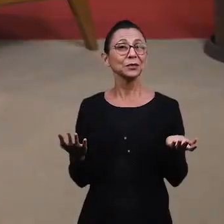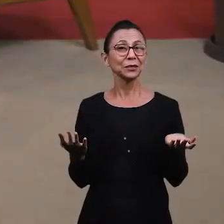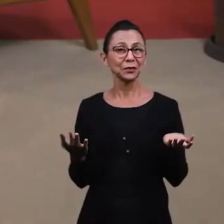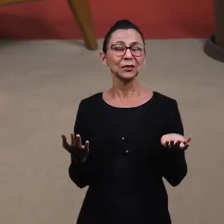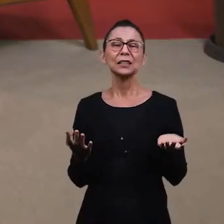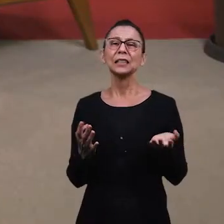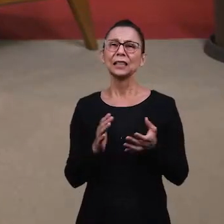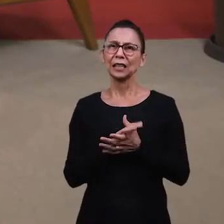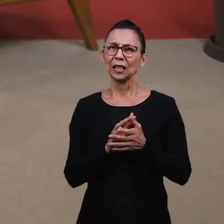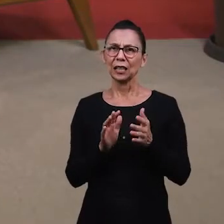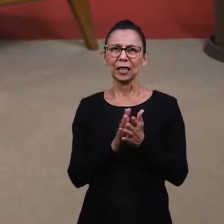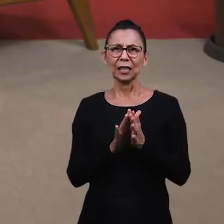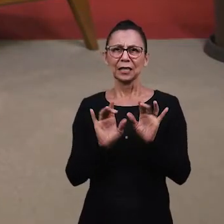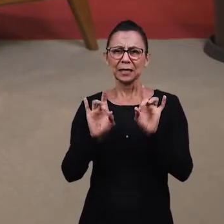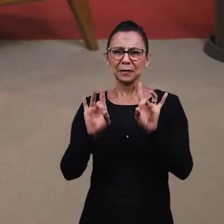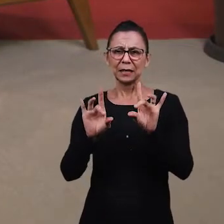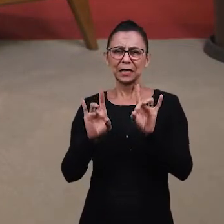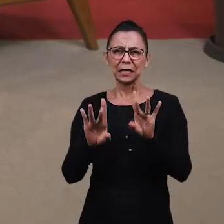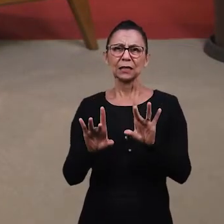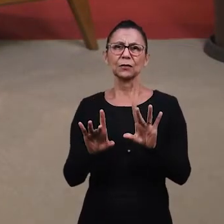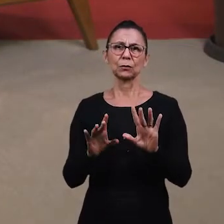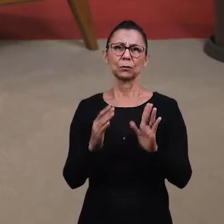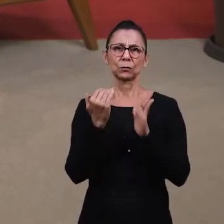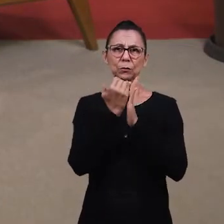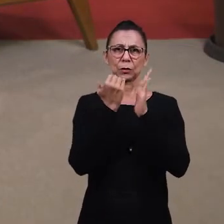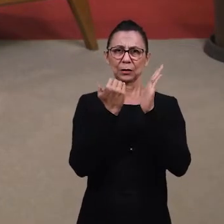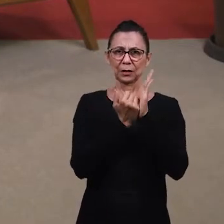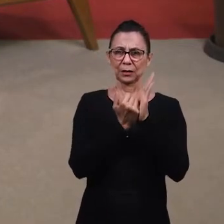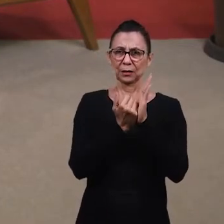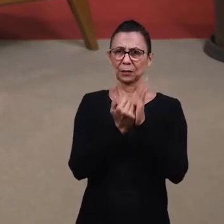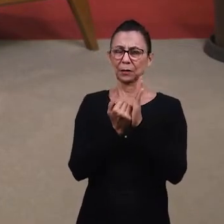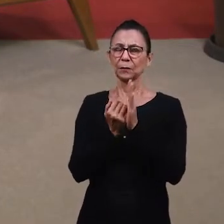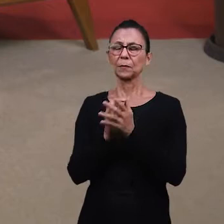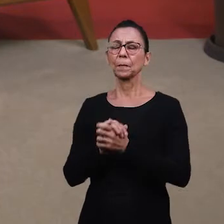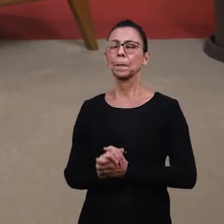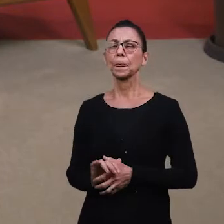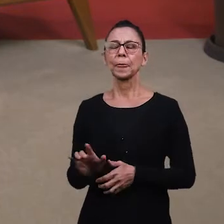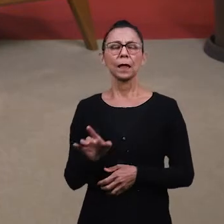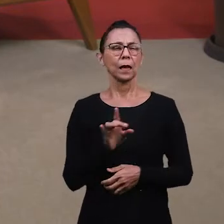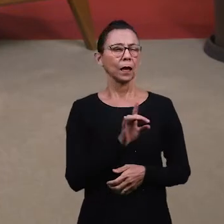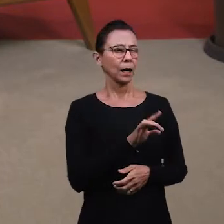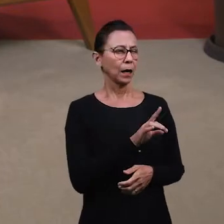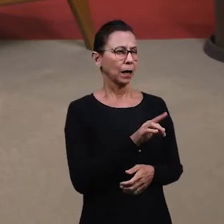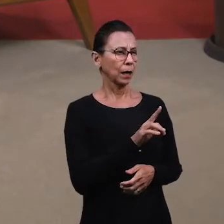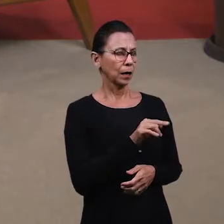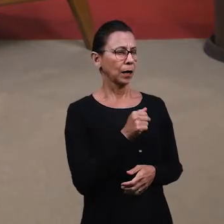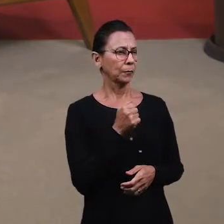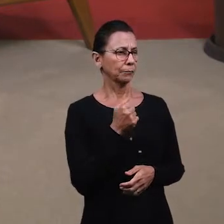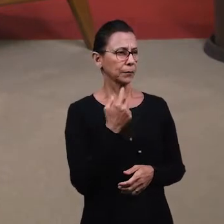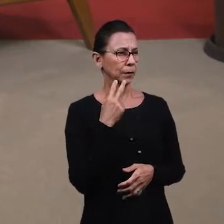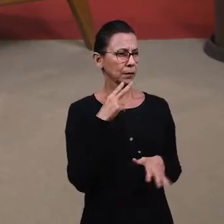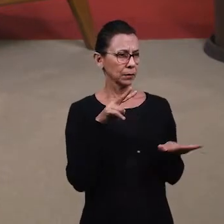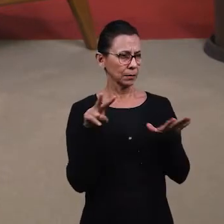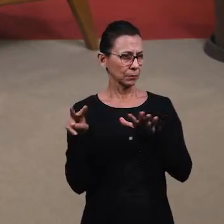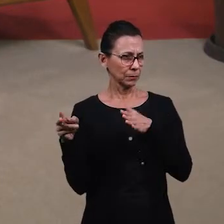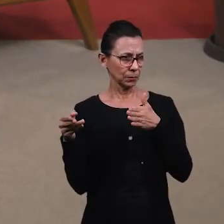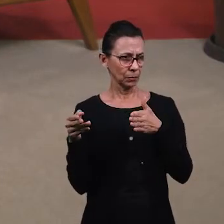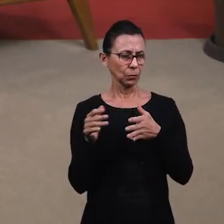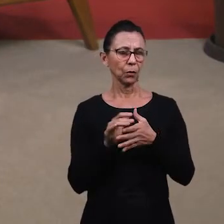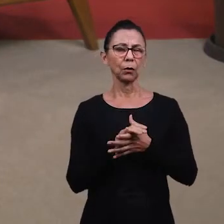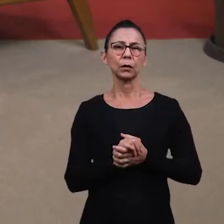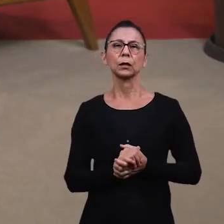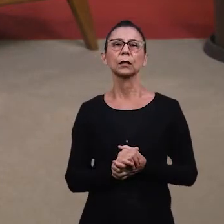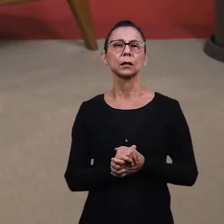votre smartphone. Pointez vers ce code. Vous allez être dirigé vers le numéro WhatsApp. Vous pouvez envoyer votre participation, ce que